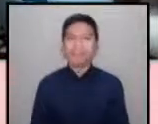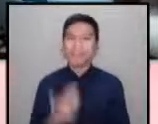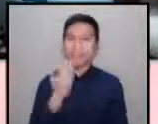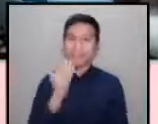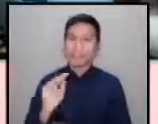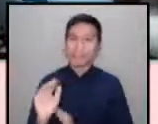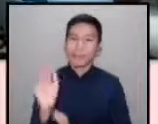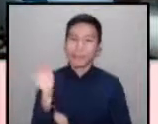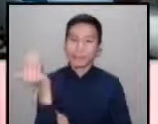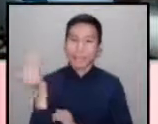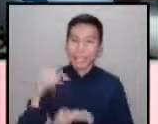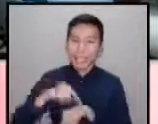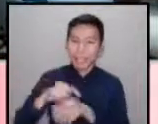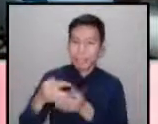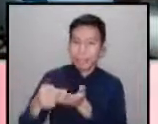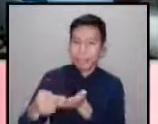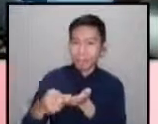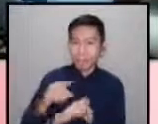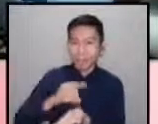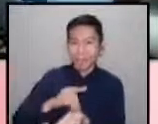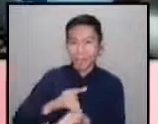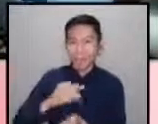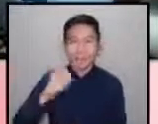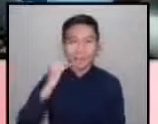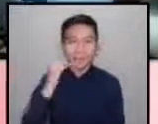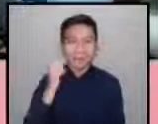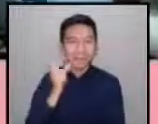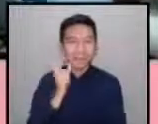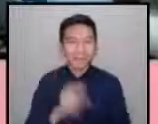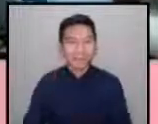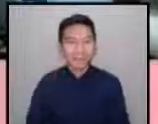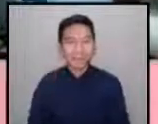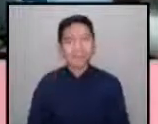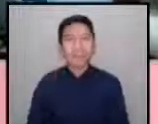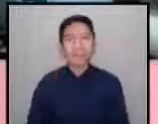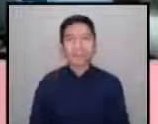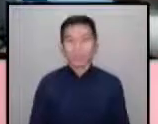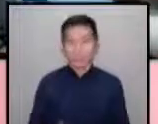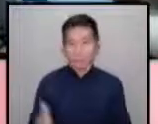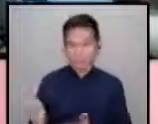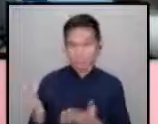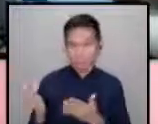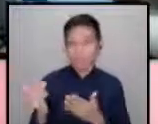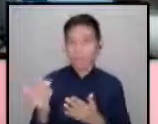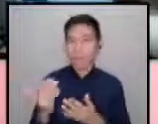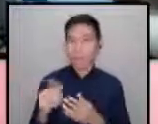sa pagbahagi po ng inyong kaalaman. Mabuhay po kayo and stay safe po, Dr. Joseph Lee.